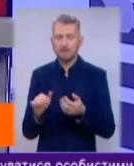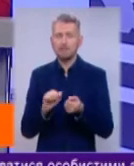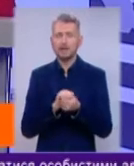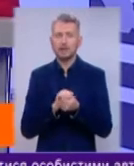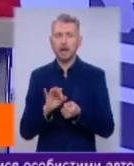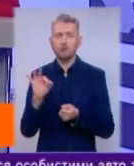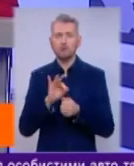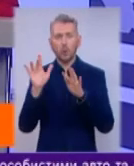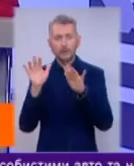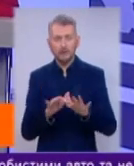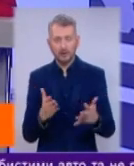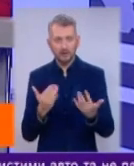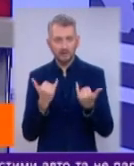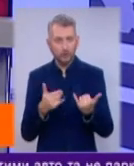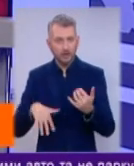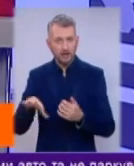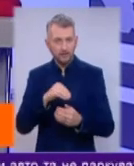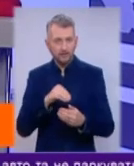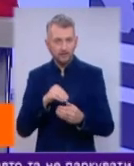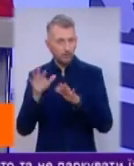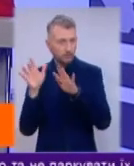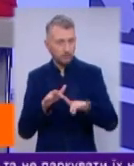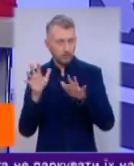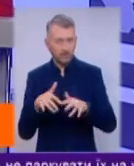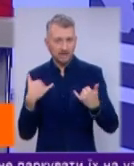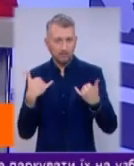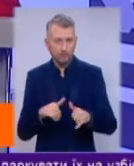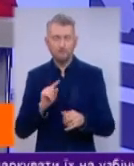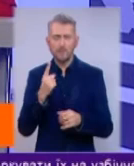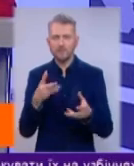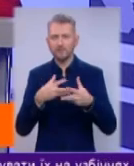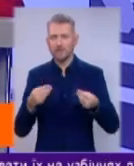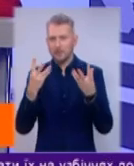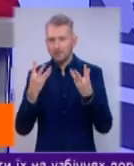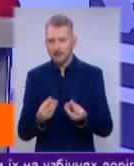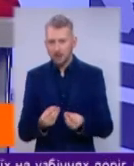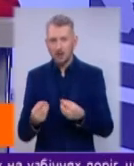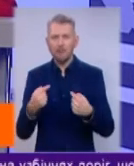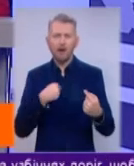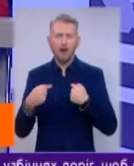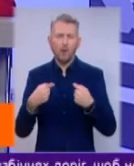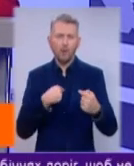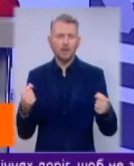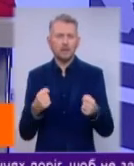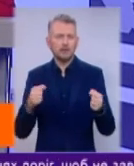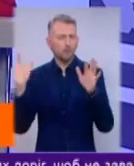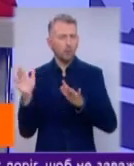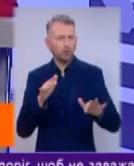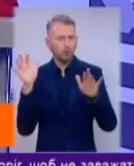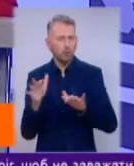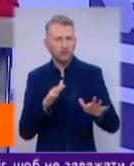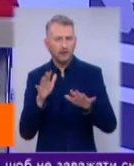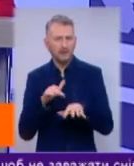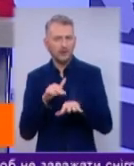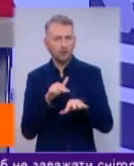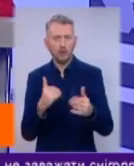про сніг, який сьогодні всіх накрив, здивував першим весіннім днем. Агонія зими, хурделиця, снігопади, затори. Зараз